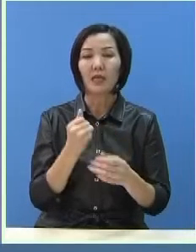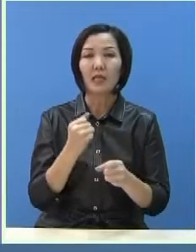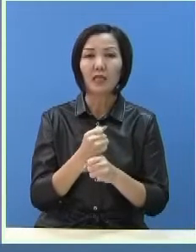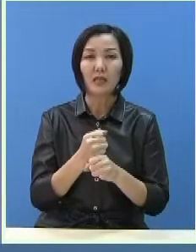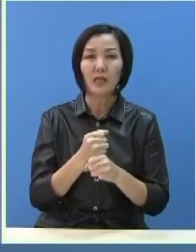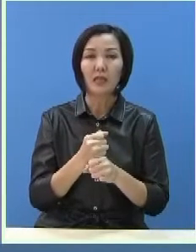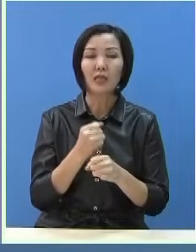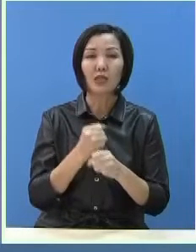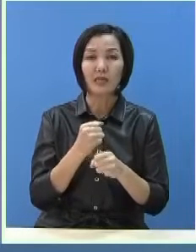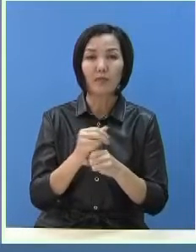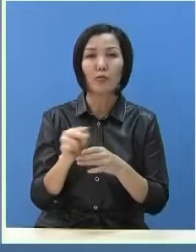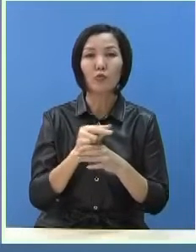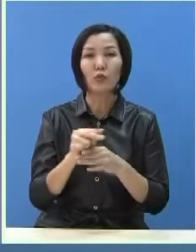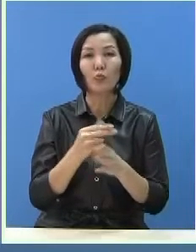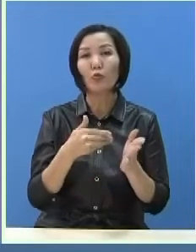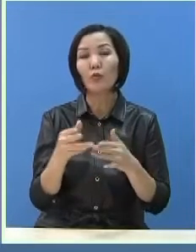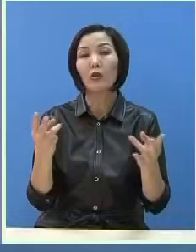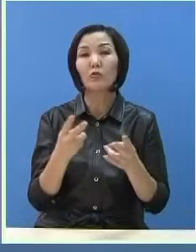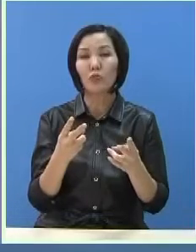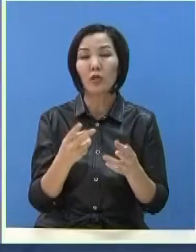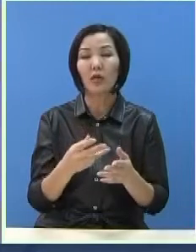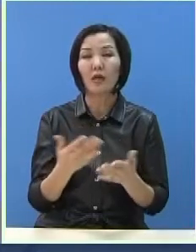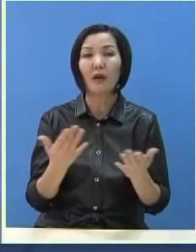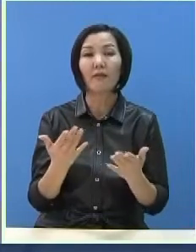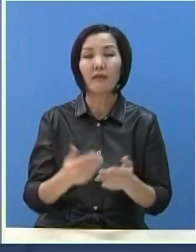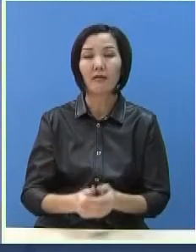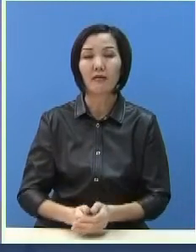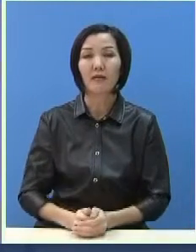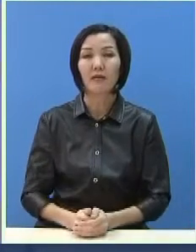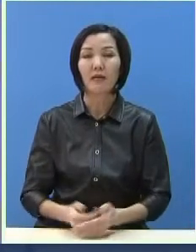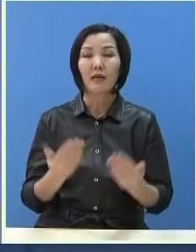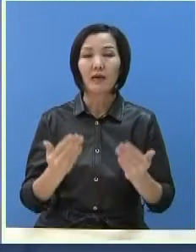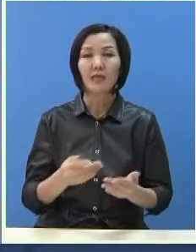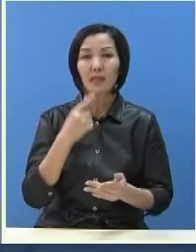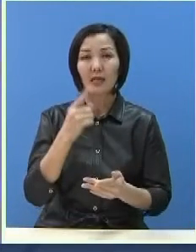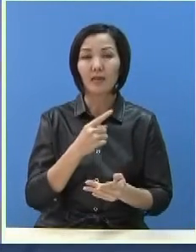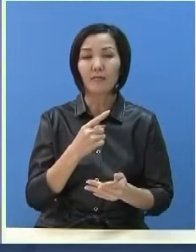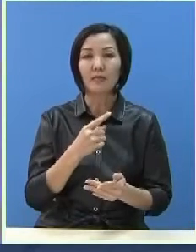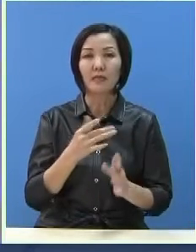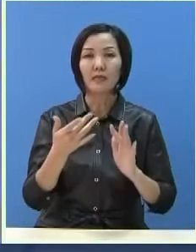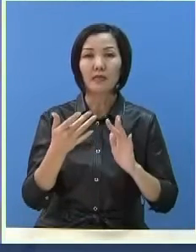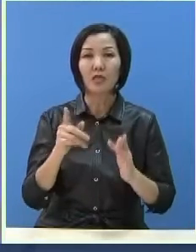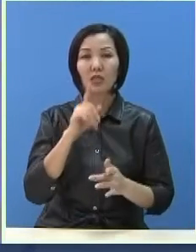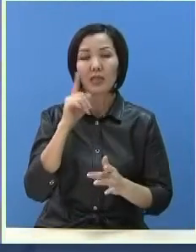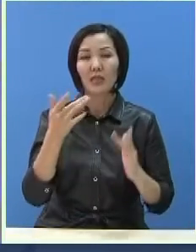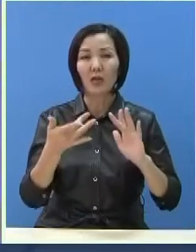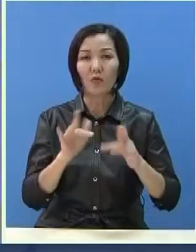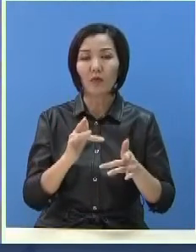керек? Енді қазір мысалы айтамыз, е, жастар әлеуметтік желіде